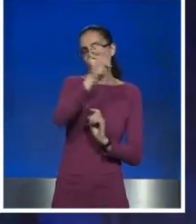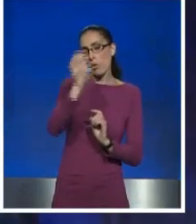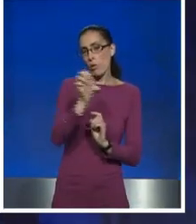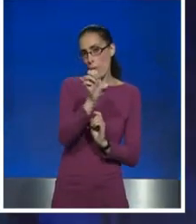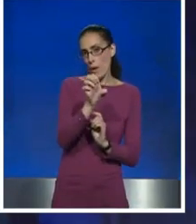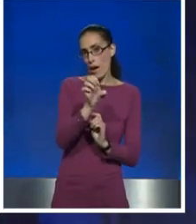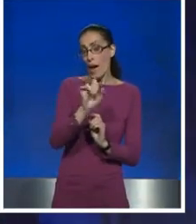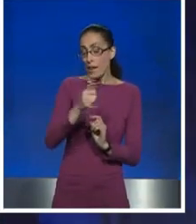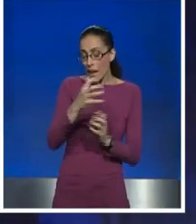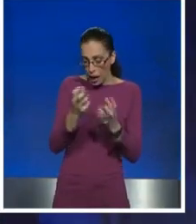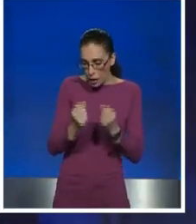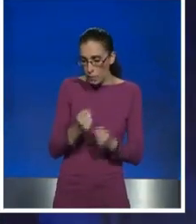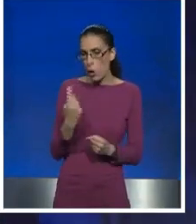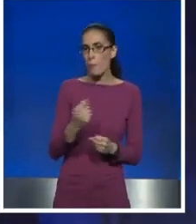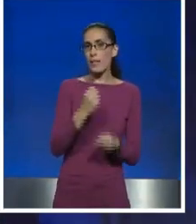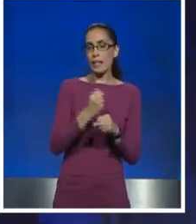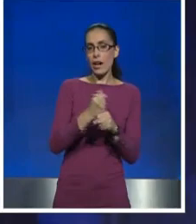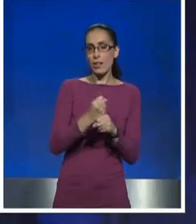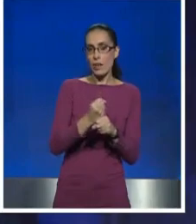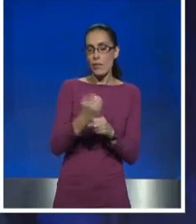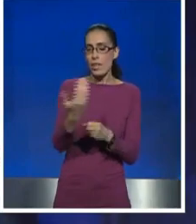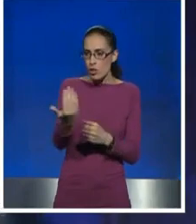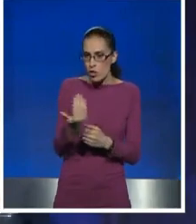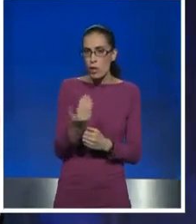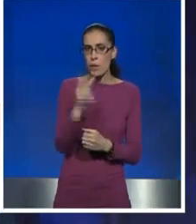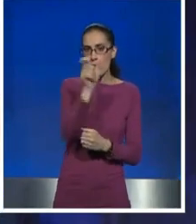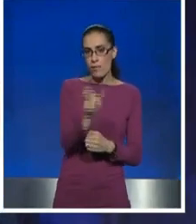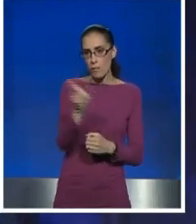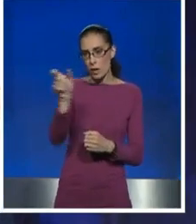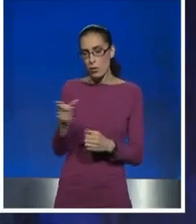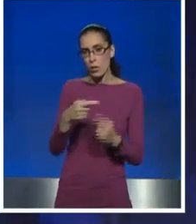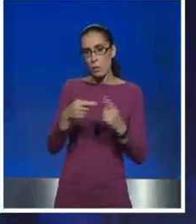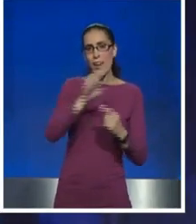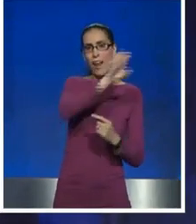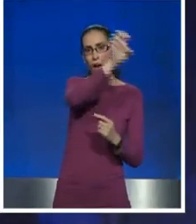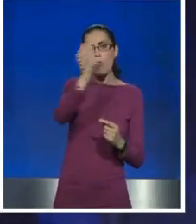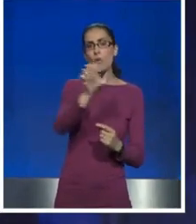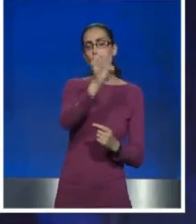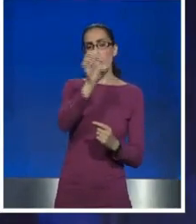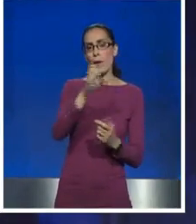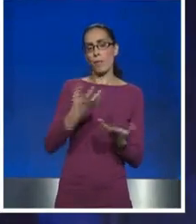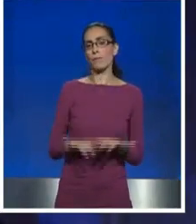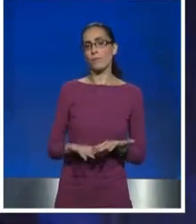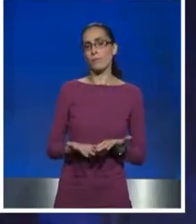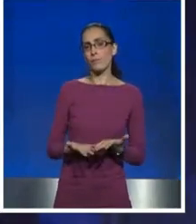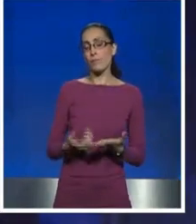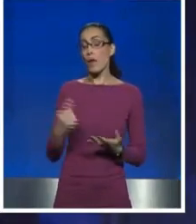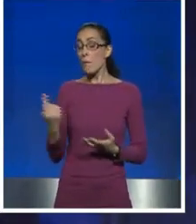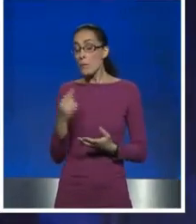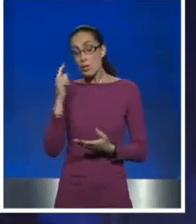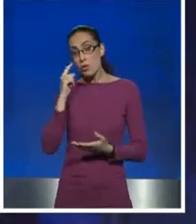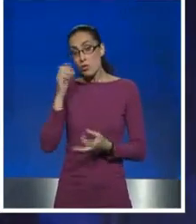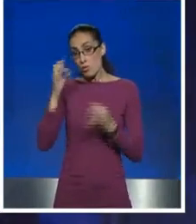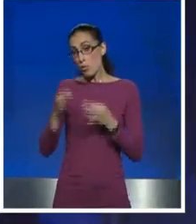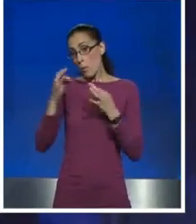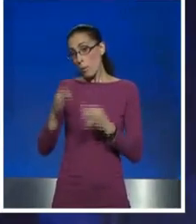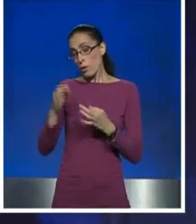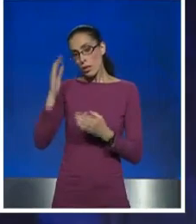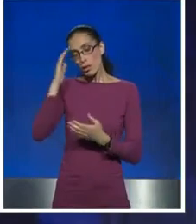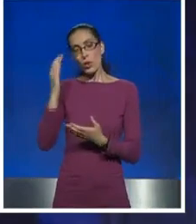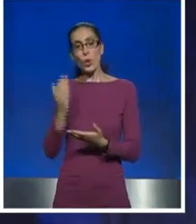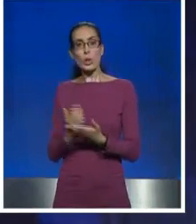labor, vilment. U għalfej jista' jsir da, għax minn suppost qed jieħu l-ħaddiem illum